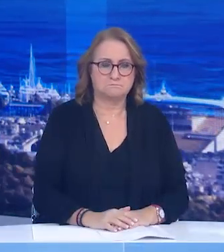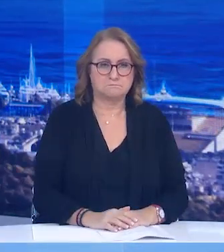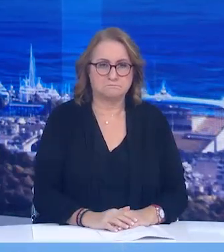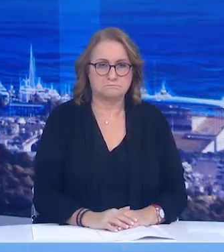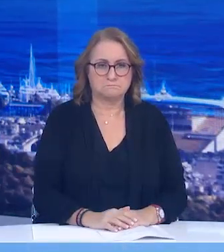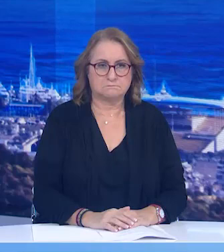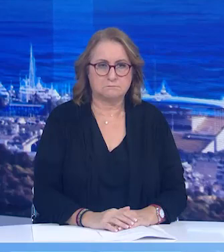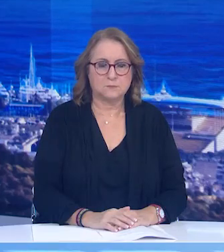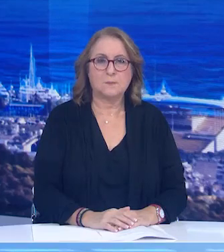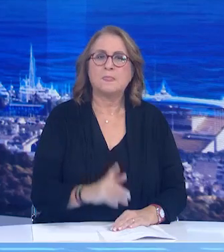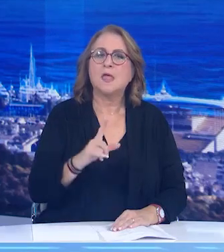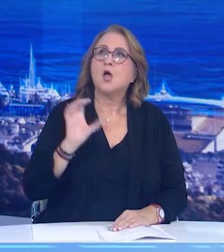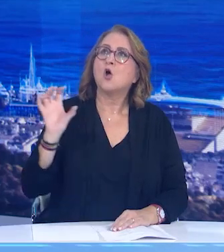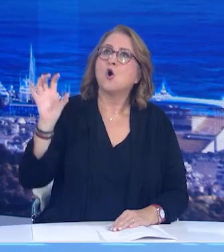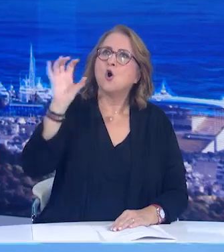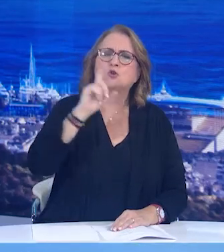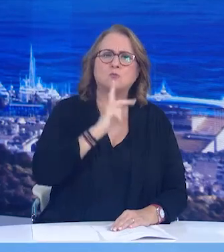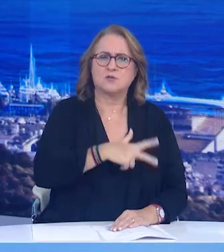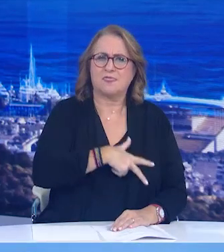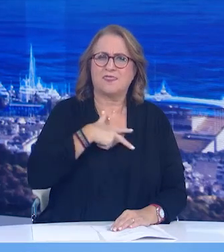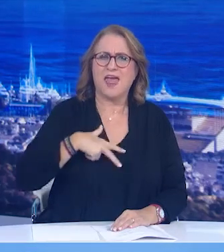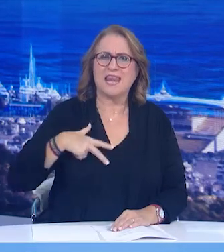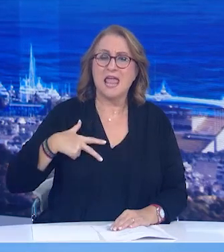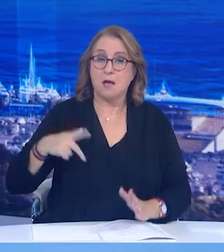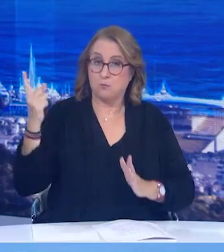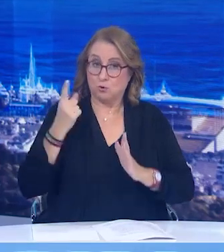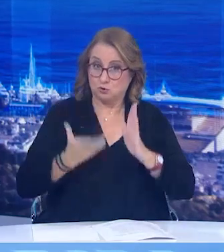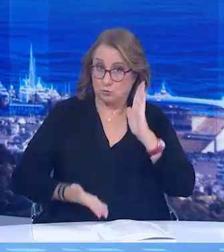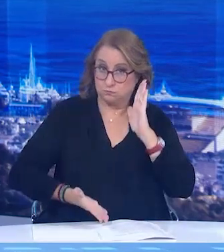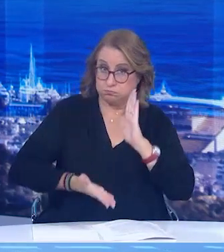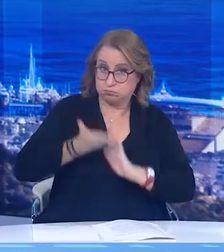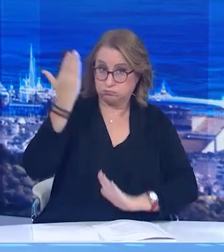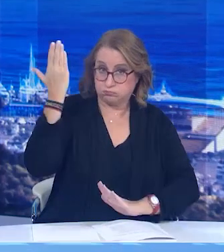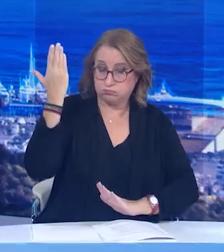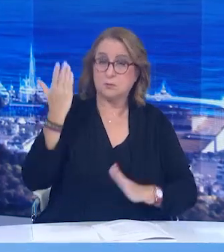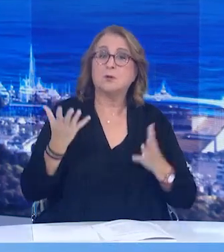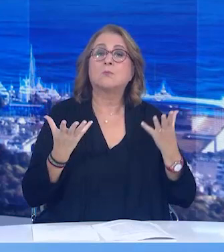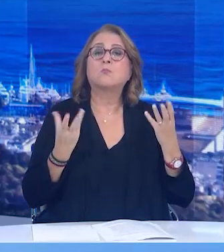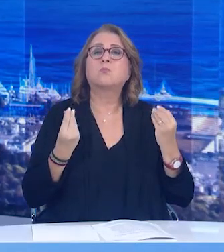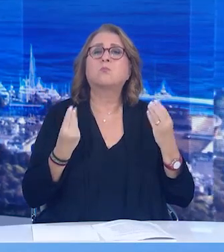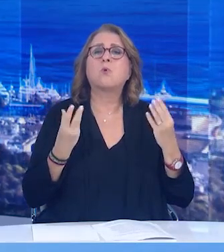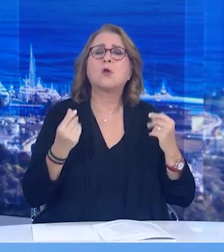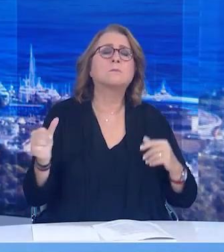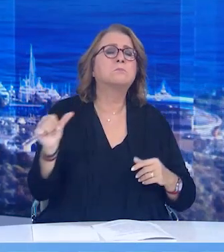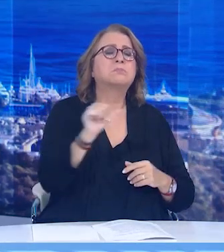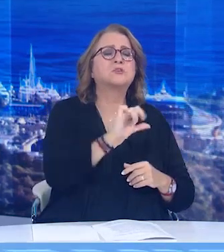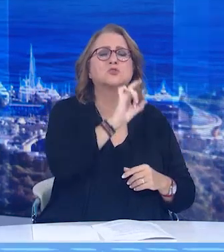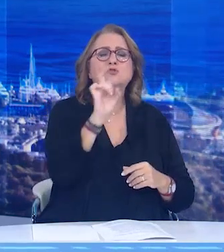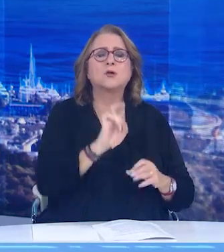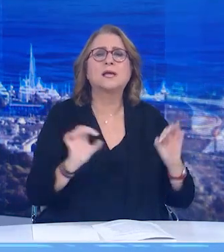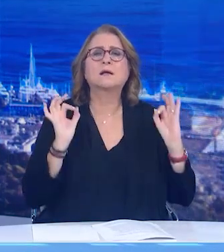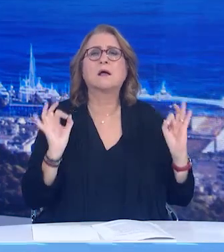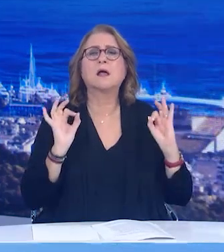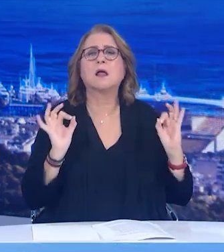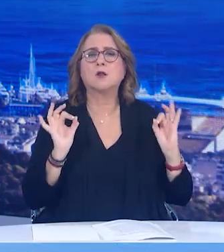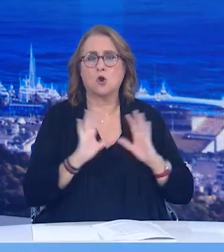με πολύ ψηλό ποσοστό εμβολιασμού, όπως η Δανία, βλέπουμε ότι τα κρούσματα πια πέφτουν, οι νοσηλίες και έχουν βγει και έχουν μπει στην κανονικότητα, που είναι αυτό που θέλουμε όλοι. Δηλαδή